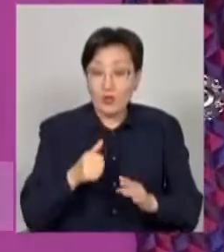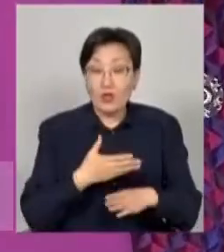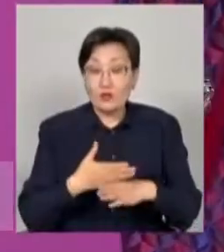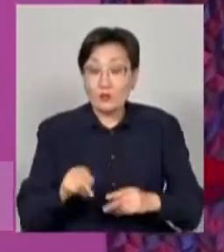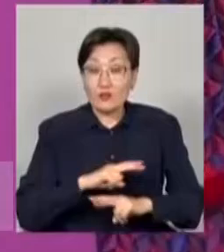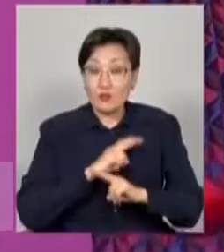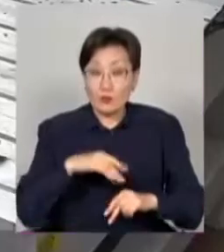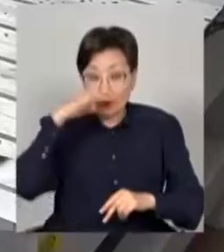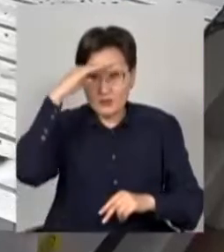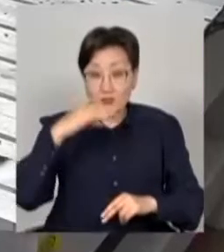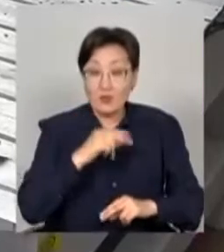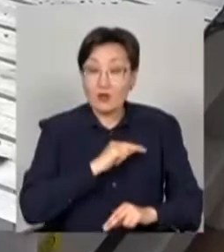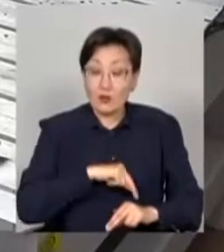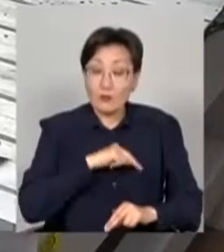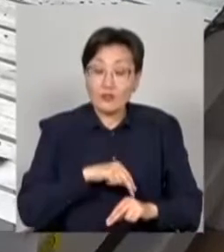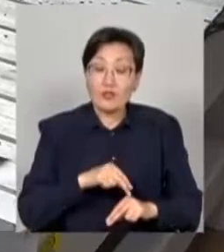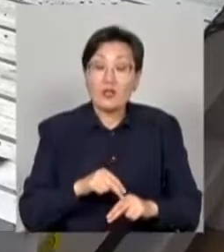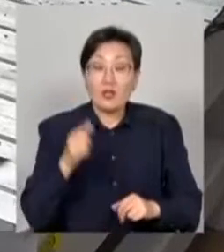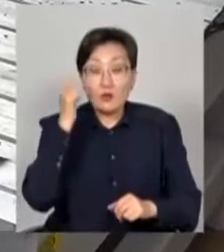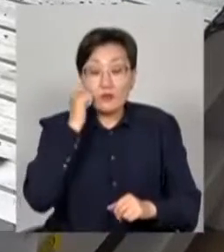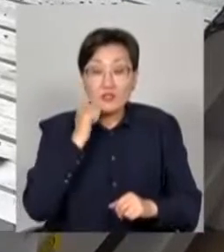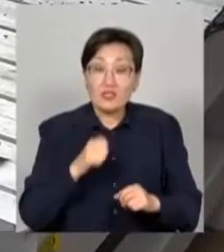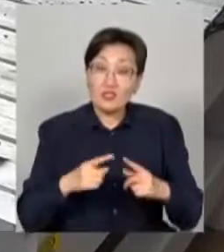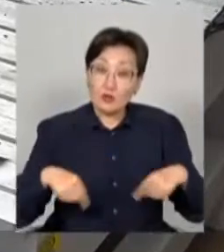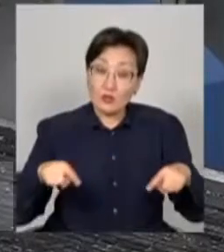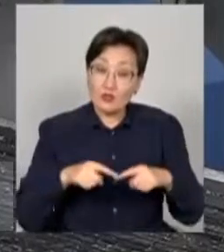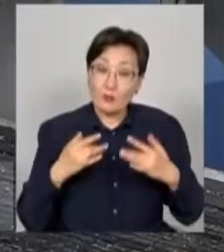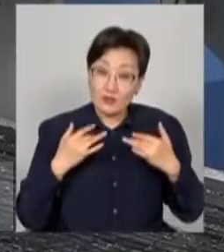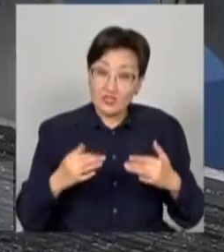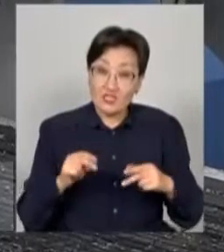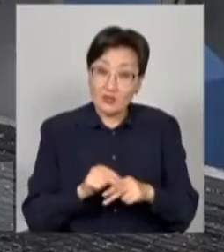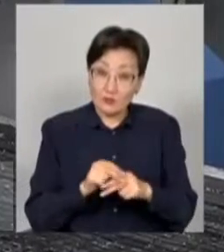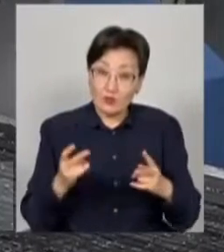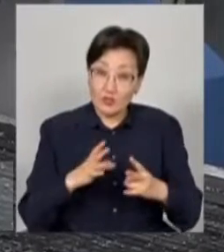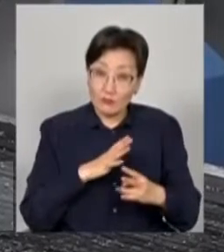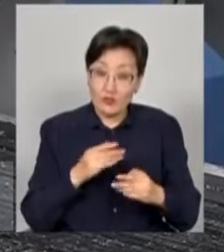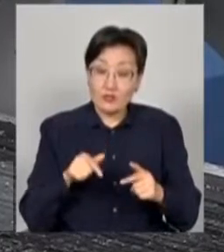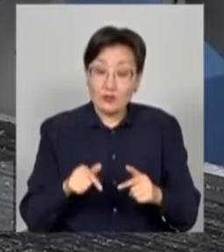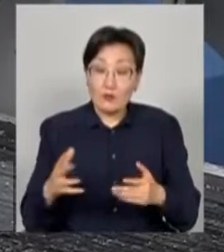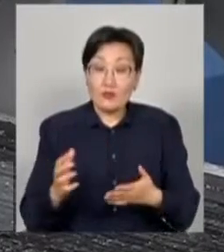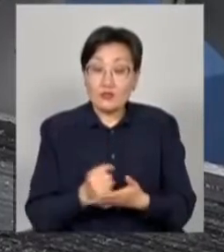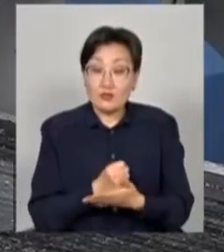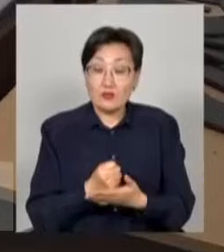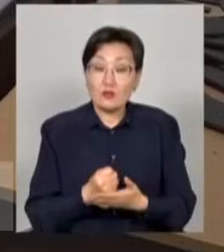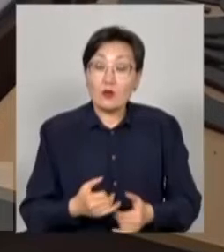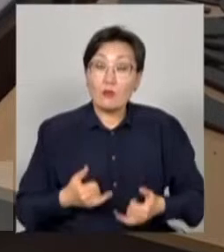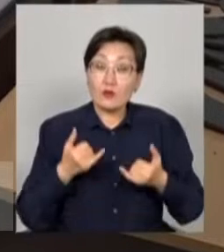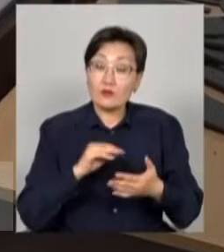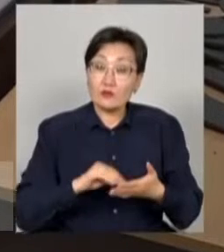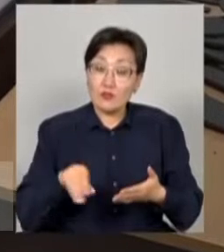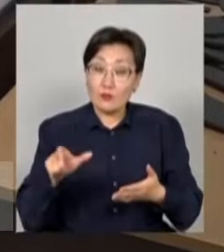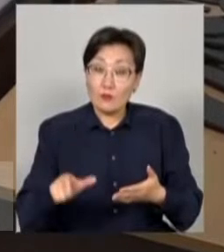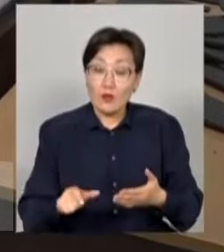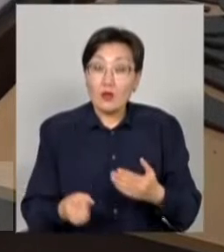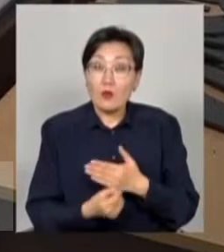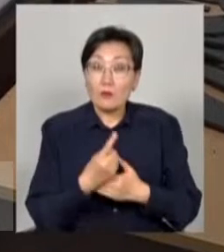после смерти отца работа замедлилась, устарело само здание и требовалась реконструкция. Отсюда у дочери почетного журналиста и